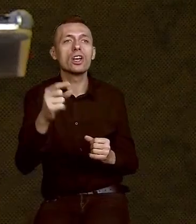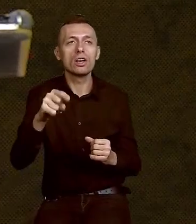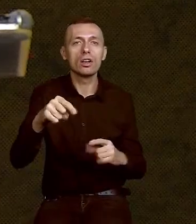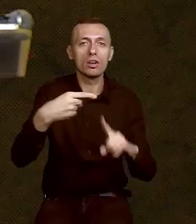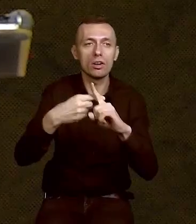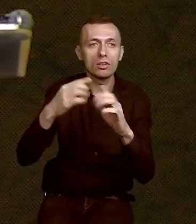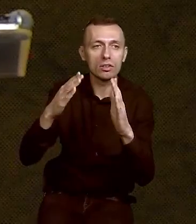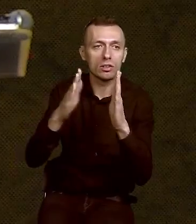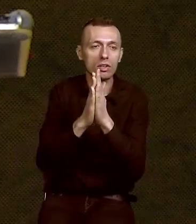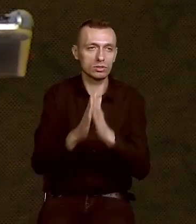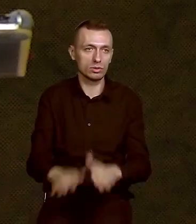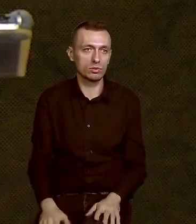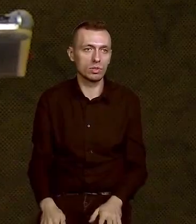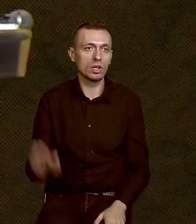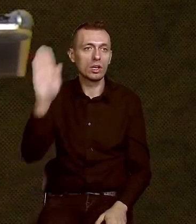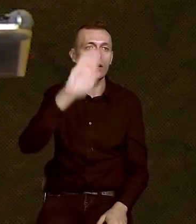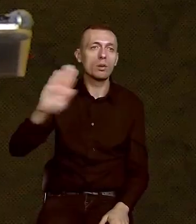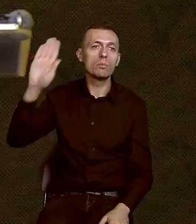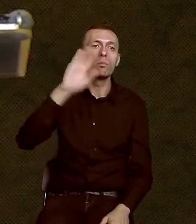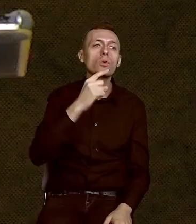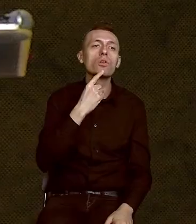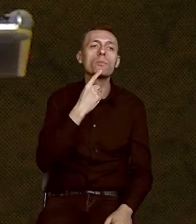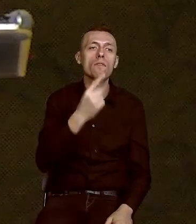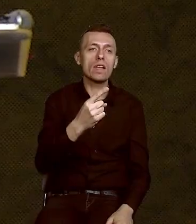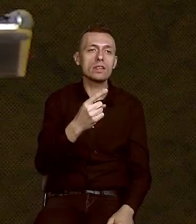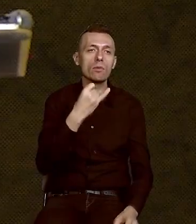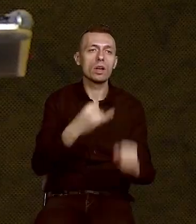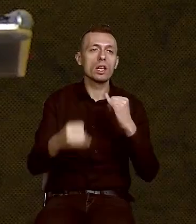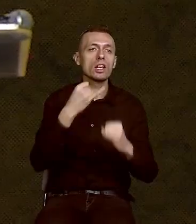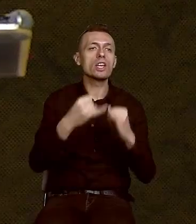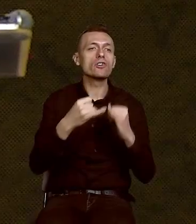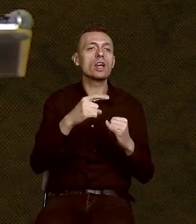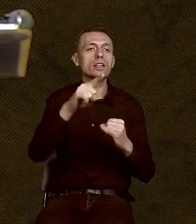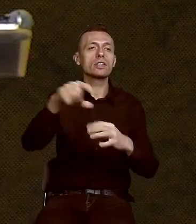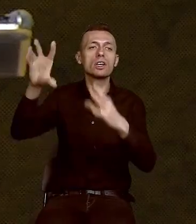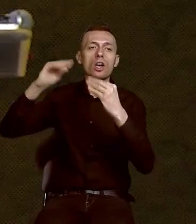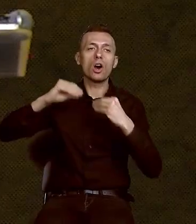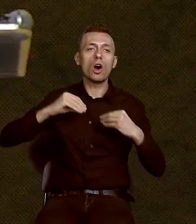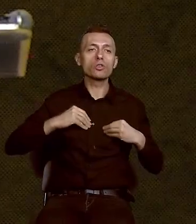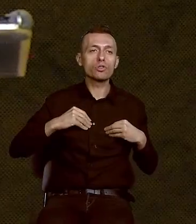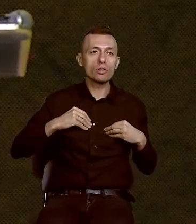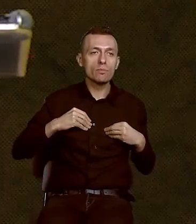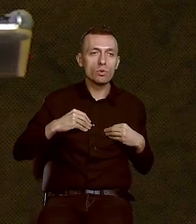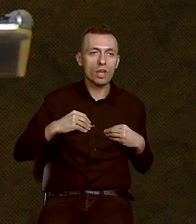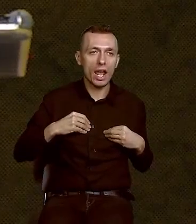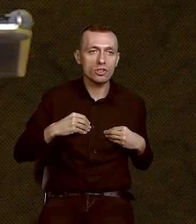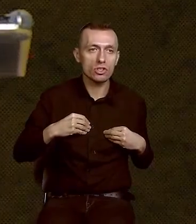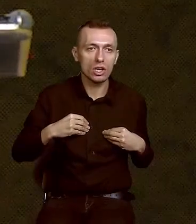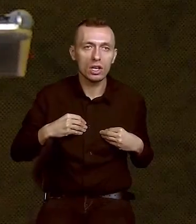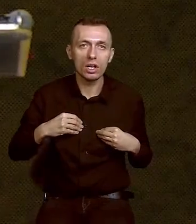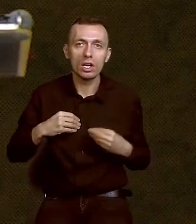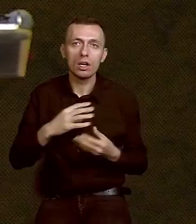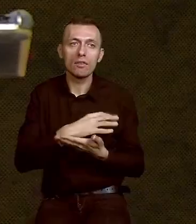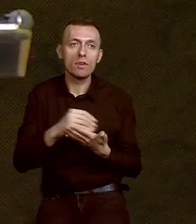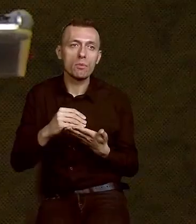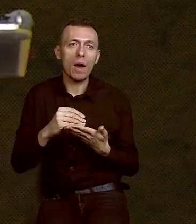Bóg mówi, w pierwszej kolejności, gdy dostajesz środki, 10. I gdzie? Do spichlerza, czyli do kościoła, w którym się karmisz. Ja